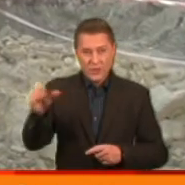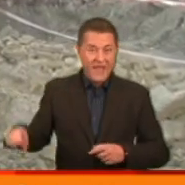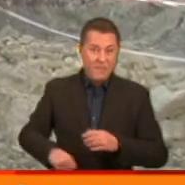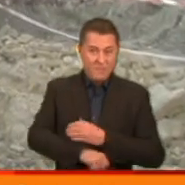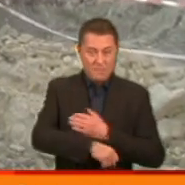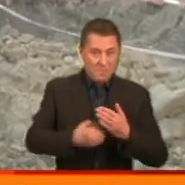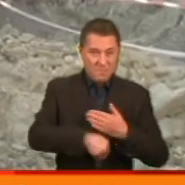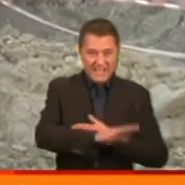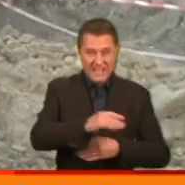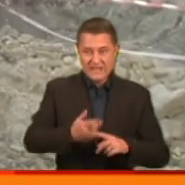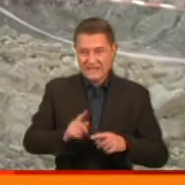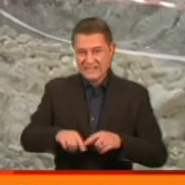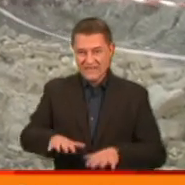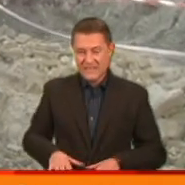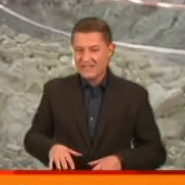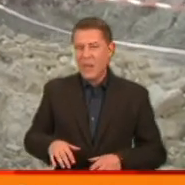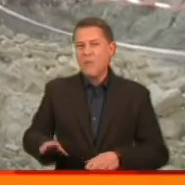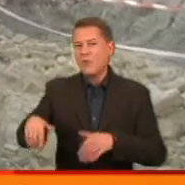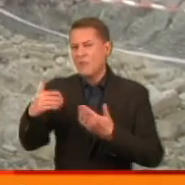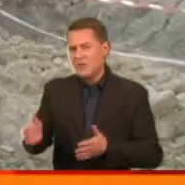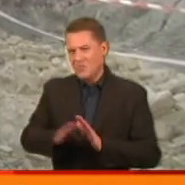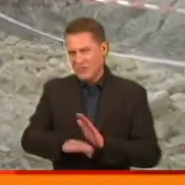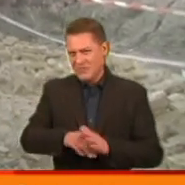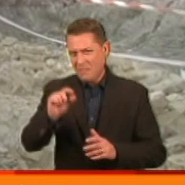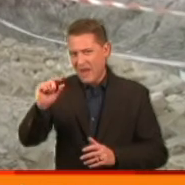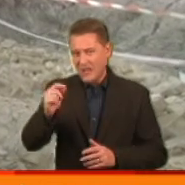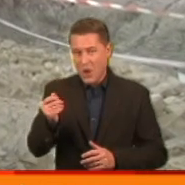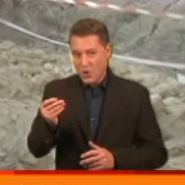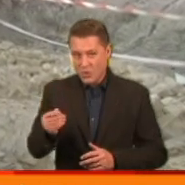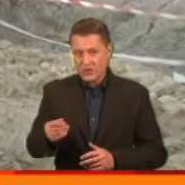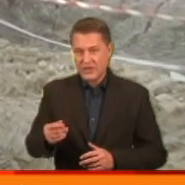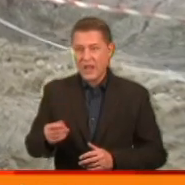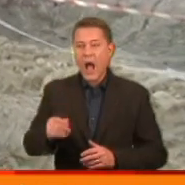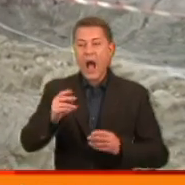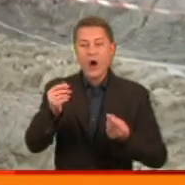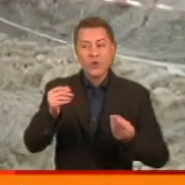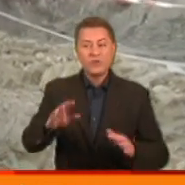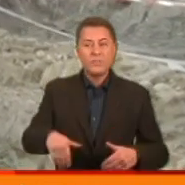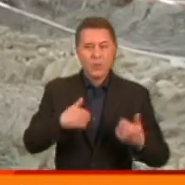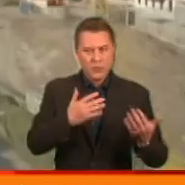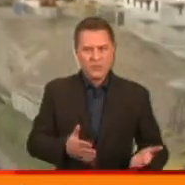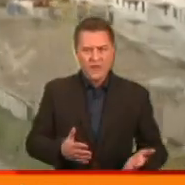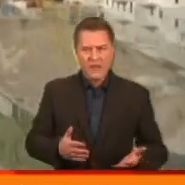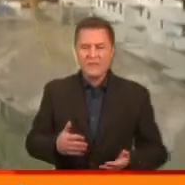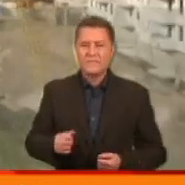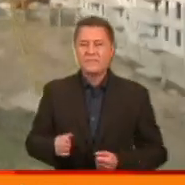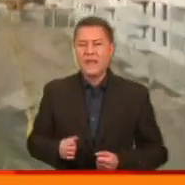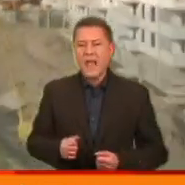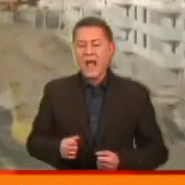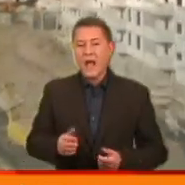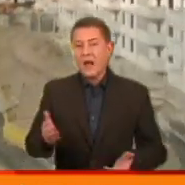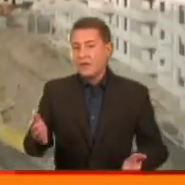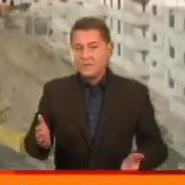звідси. Пропонують їм якісь невеликі гроші, щоб вони звідси зникли. Так, а гроші пропонували? Ну, пропонували. На сумі так